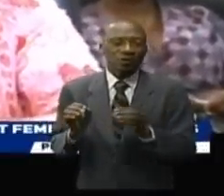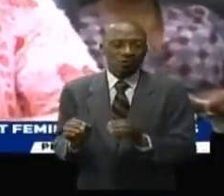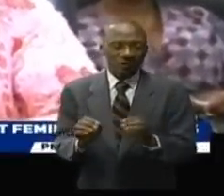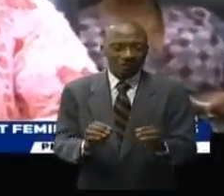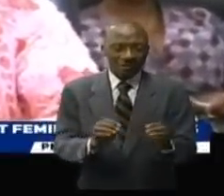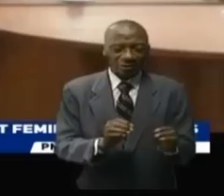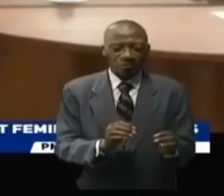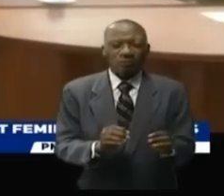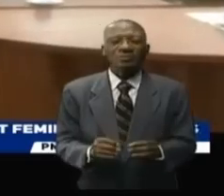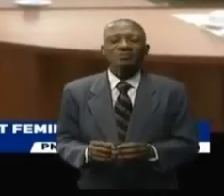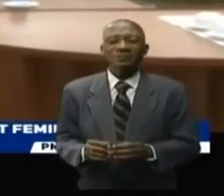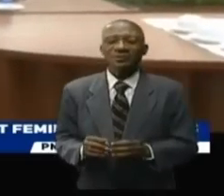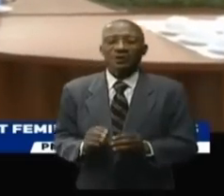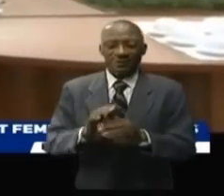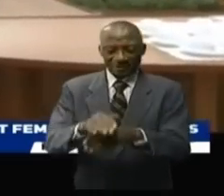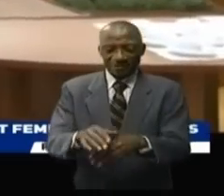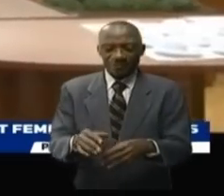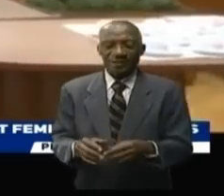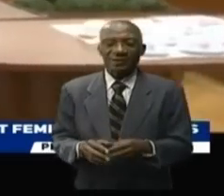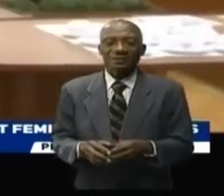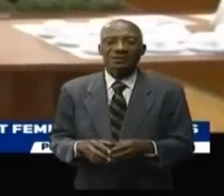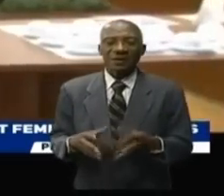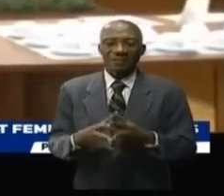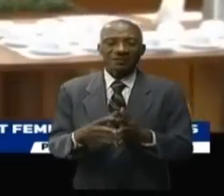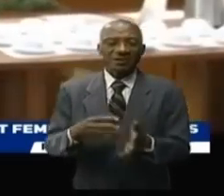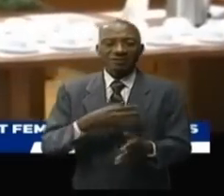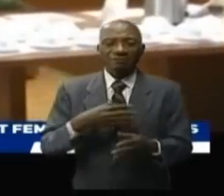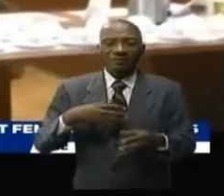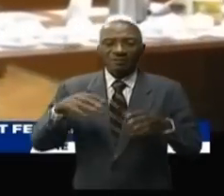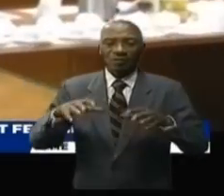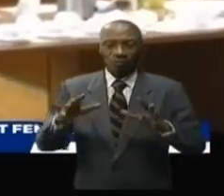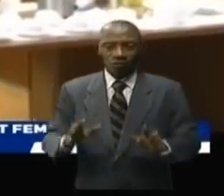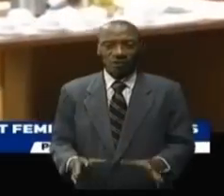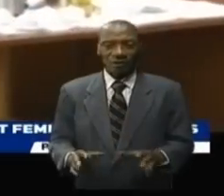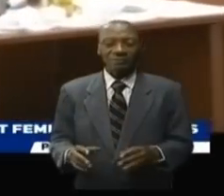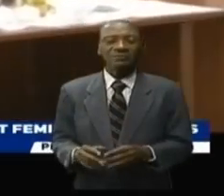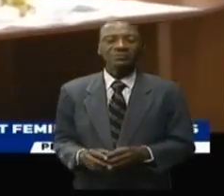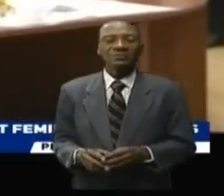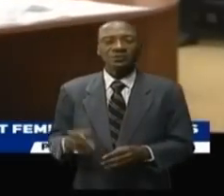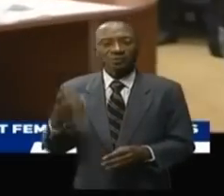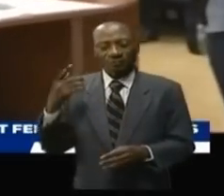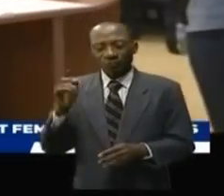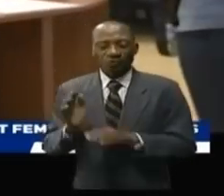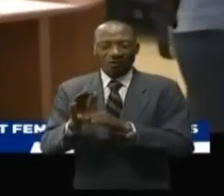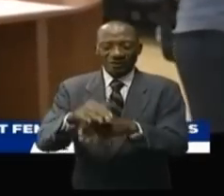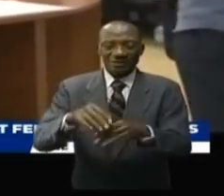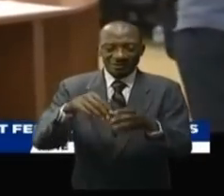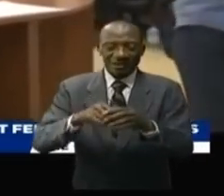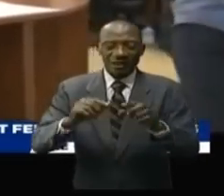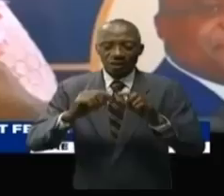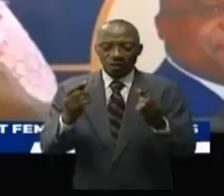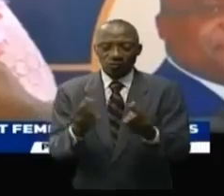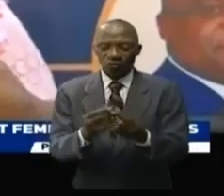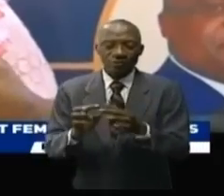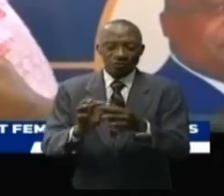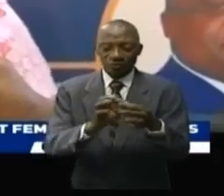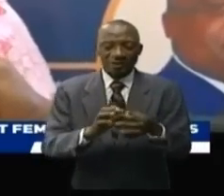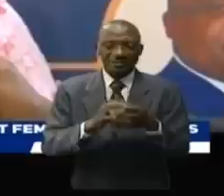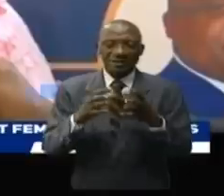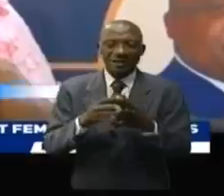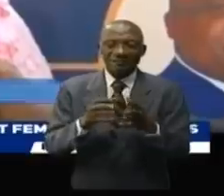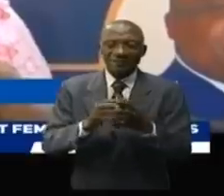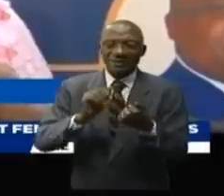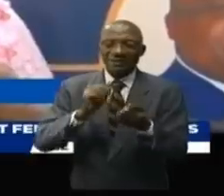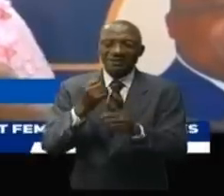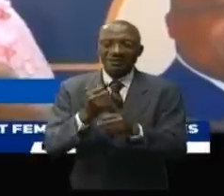femmes congolaises de venir s'allier dans les G100 pour atteindre cette chaîne de solidarité féminine dans différents secteurs. Je suis